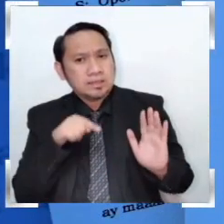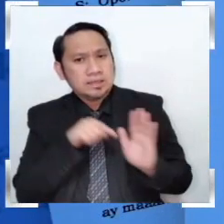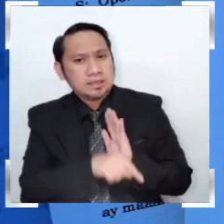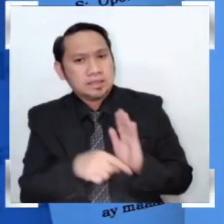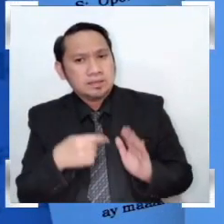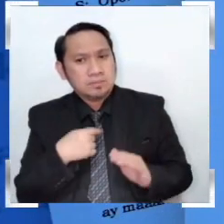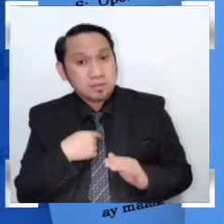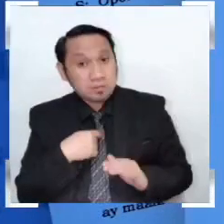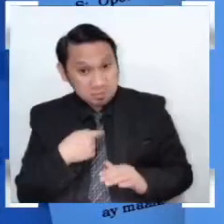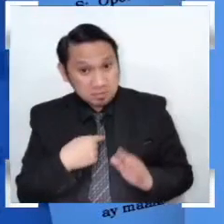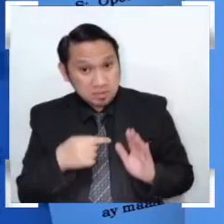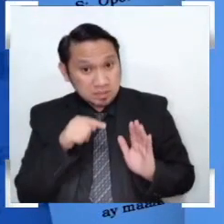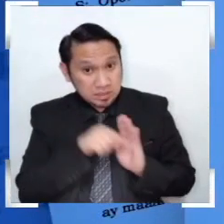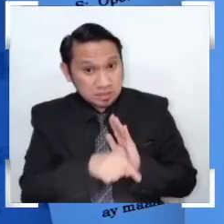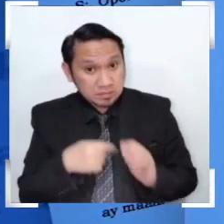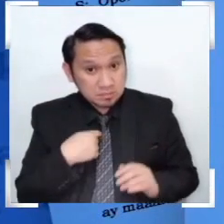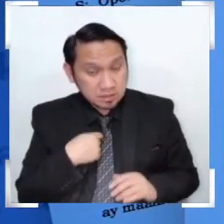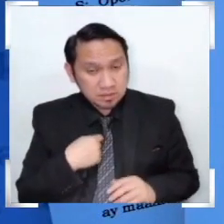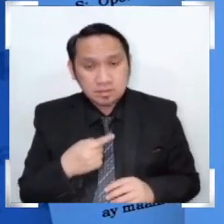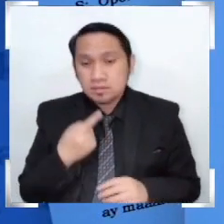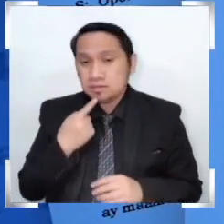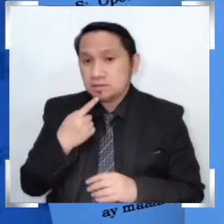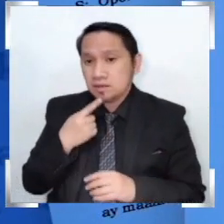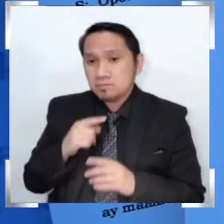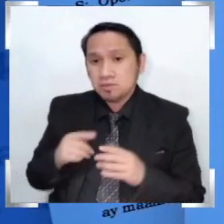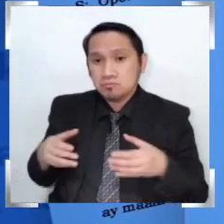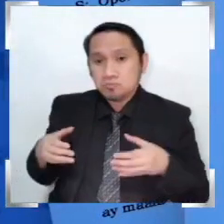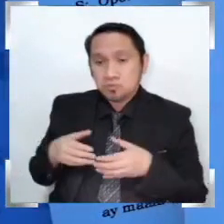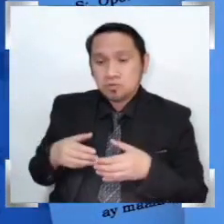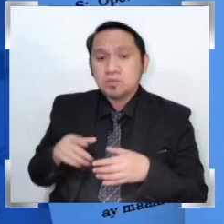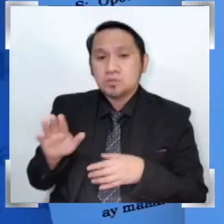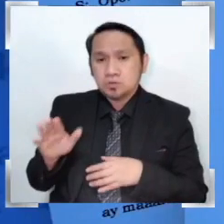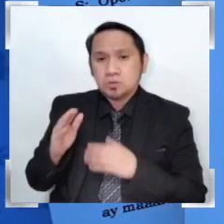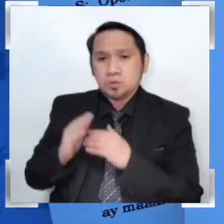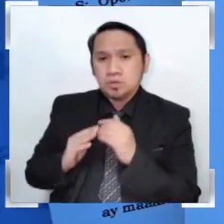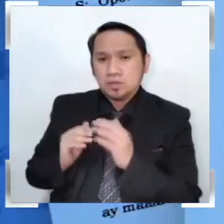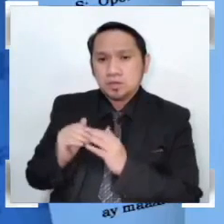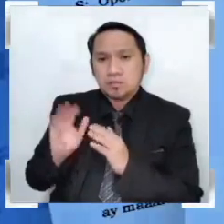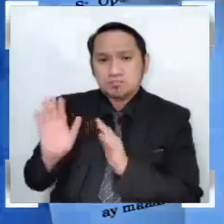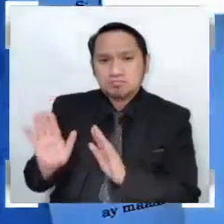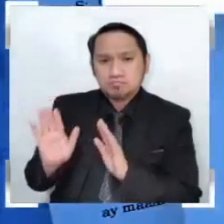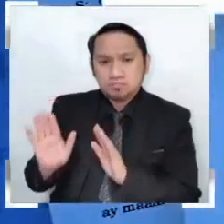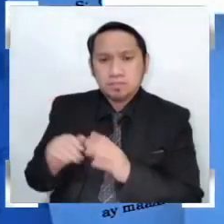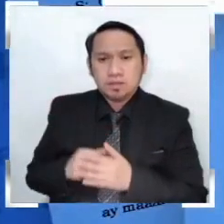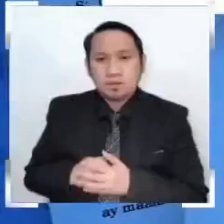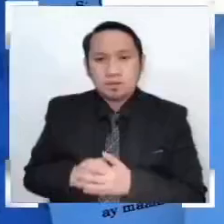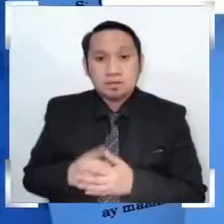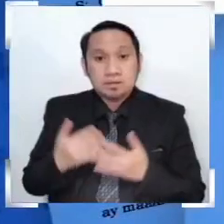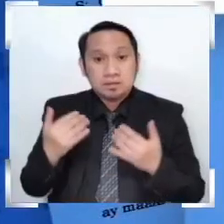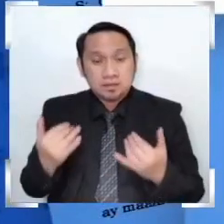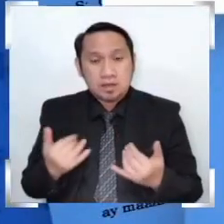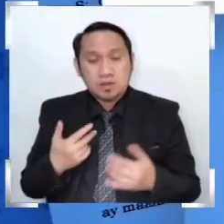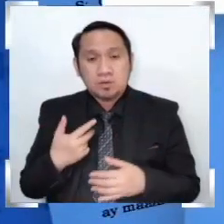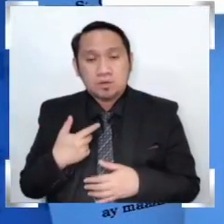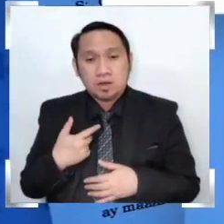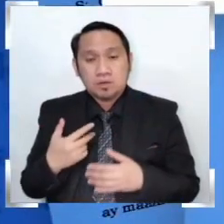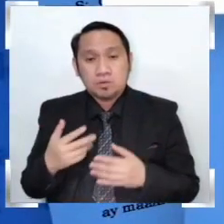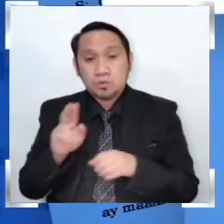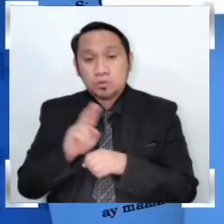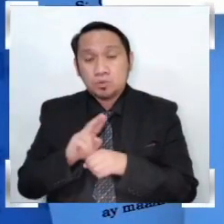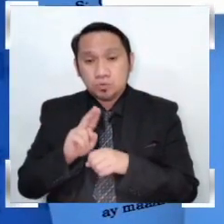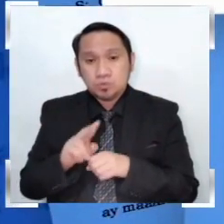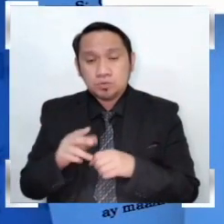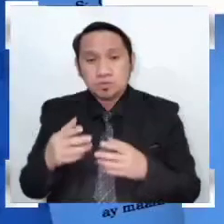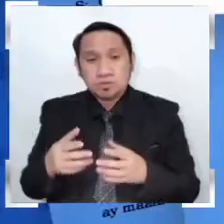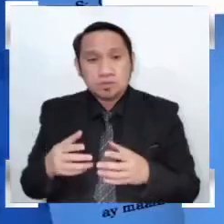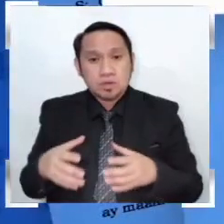ako?" Ang sagot daw ng kanyang mga kasama, "Kalma mo lang sarili mo, Kosa." Nang makahanap na raw ng supot na ginagamit sa gulay, bumalik